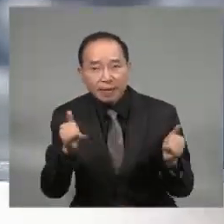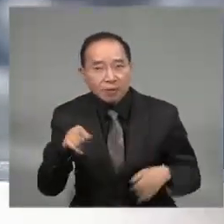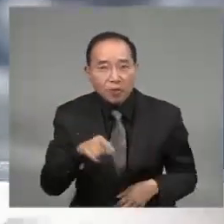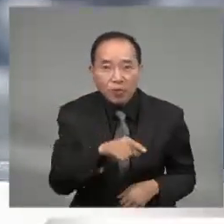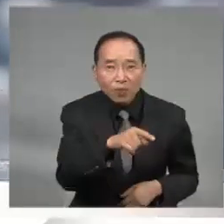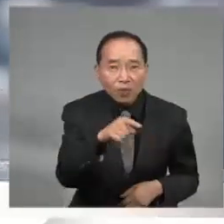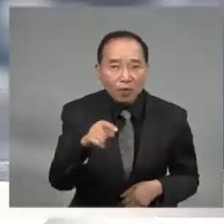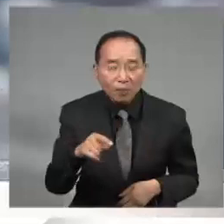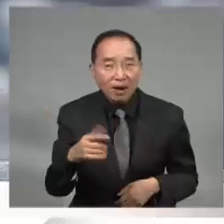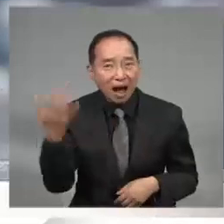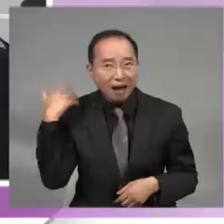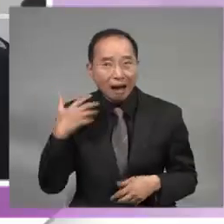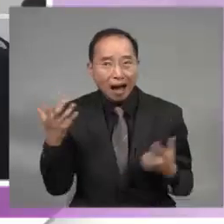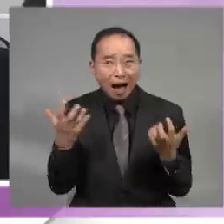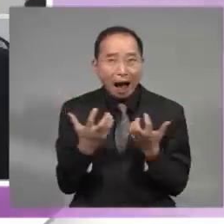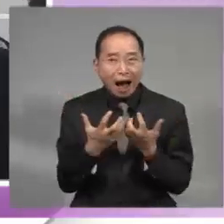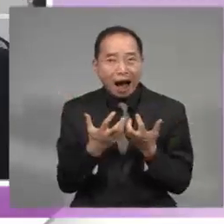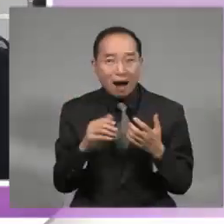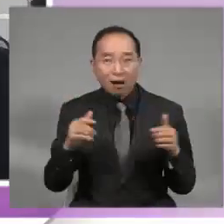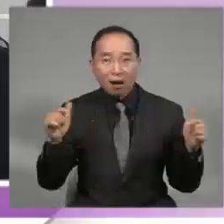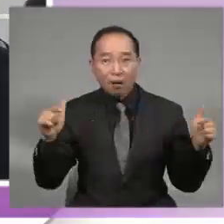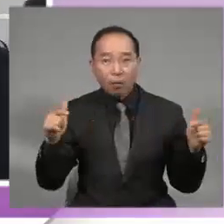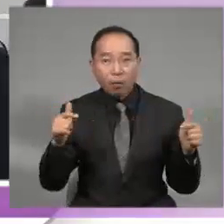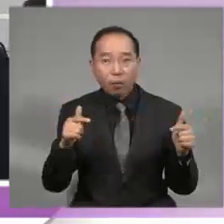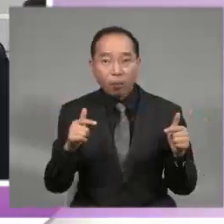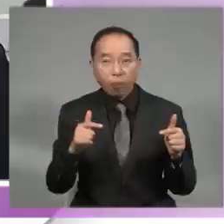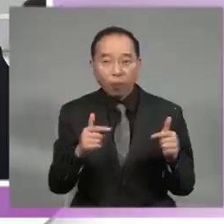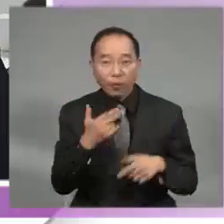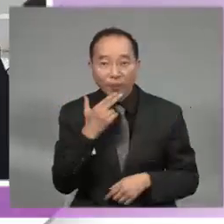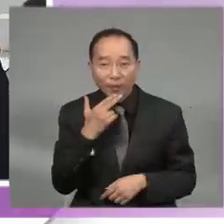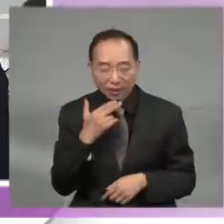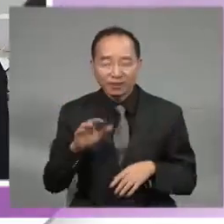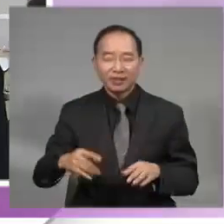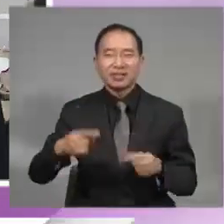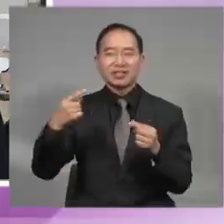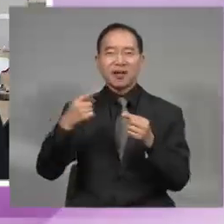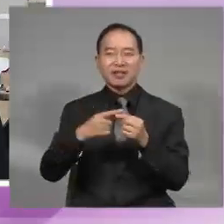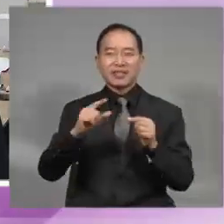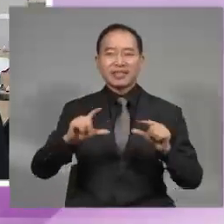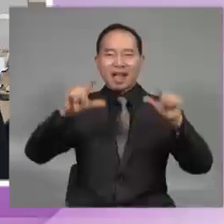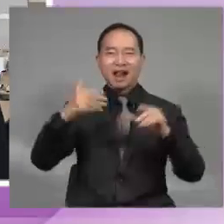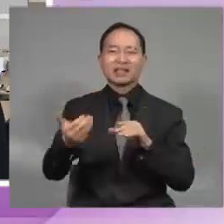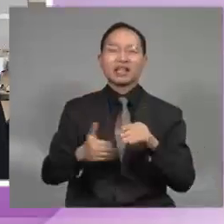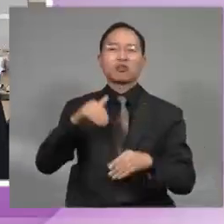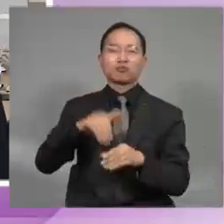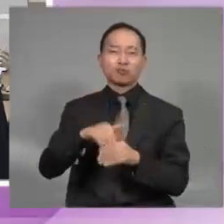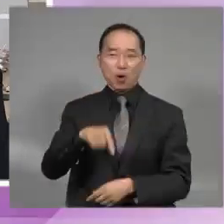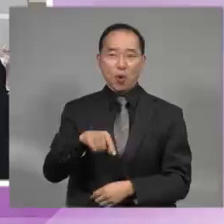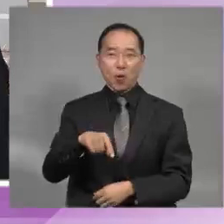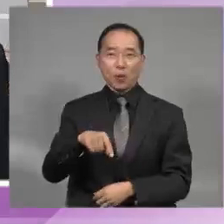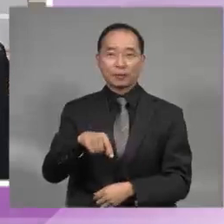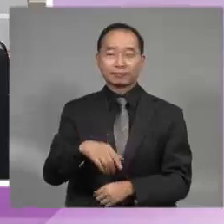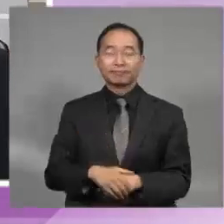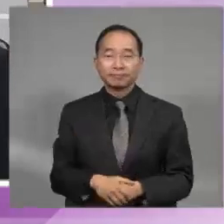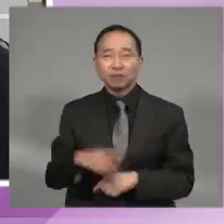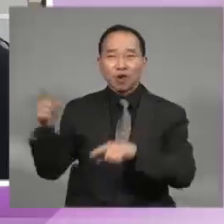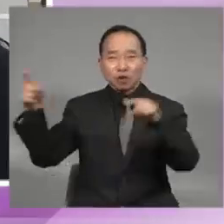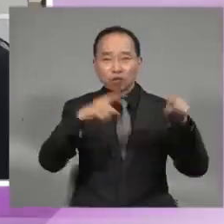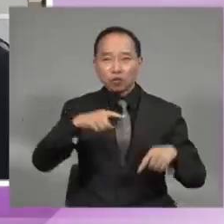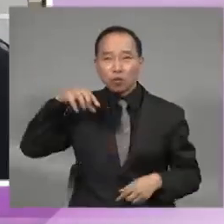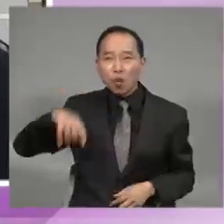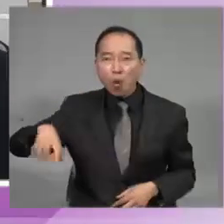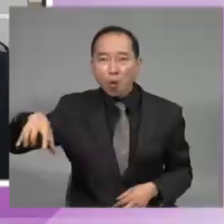분위기입니다. 예, 이제는 정말 1일차 사전투표 오늘 첫날인데요. 전국 곳곳에